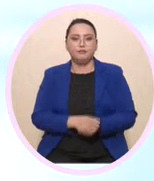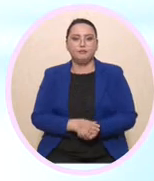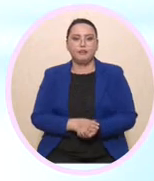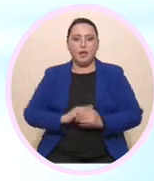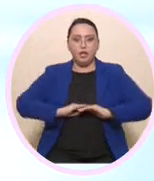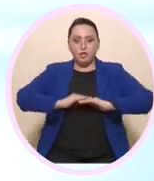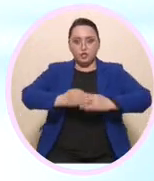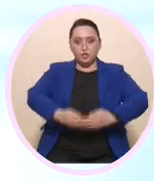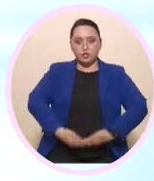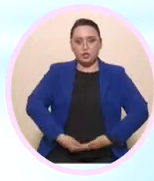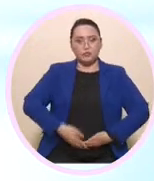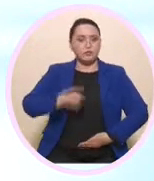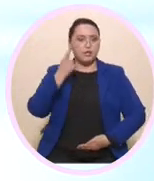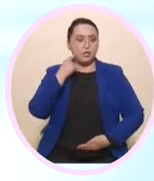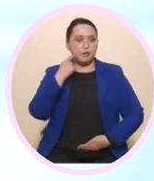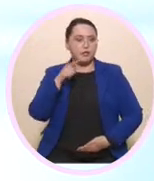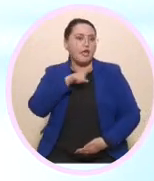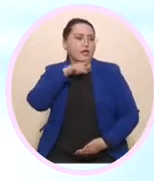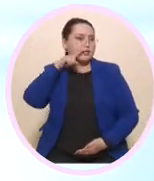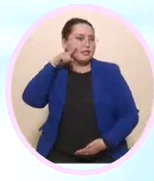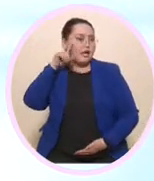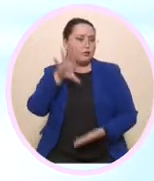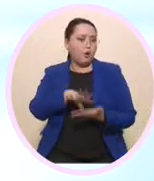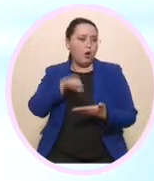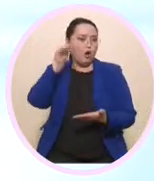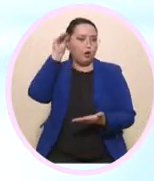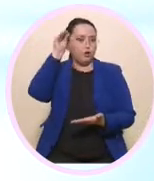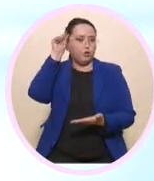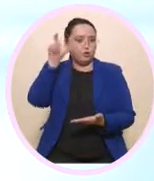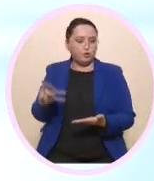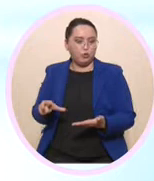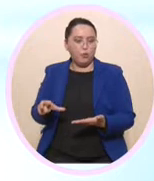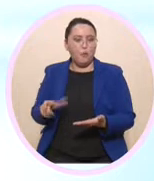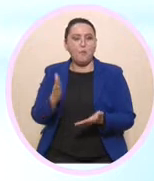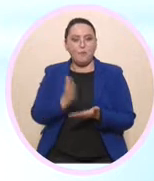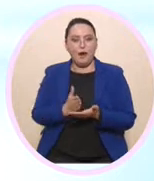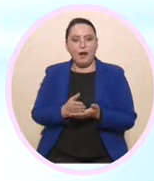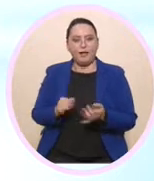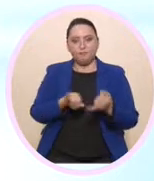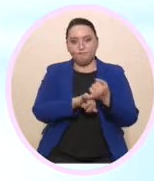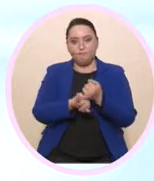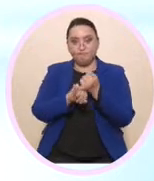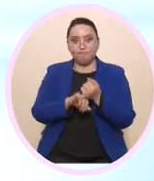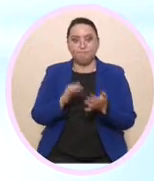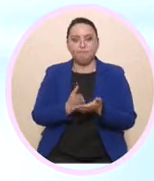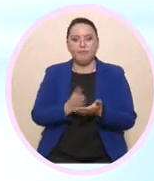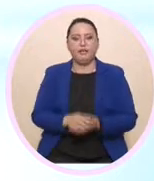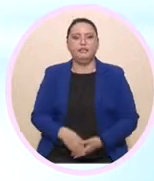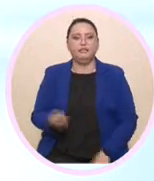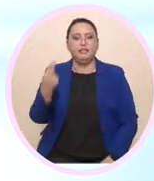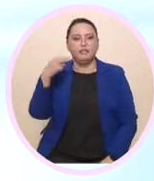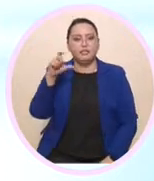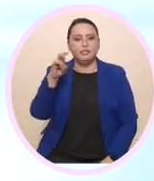жирэмсэн бүсгүй залуу оюутны төр залуу осууд дэнзэн өвгөн гэж хин юм